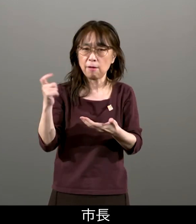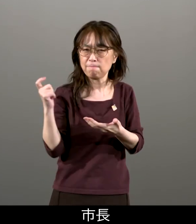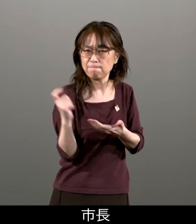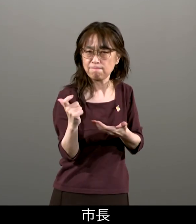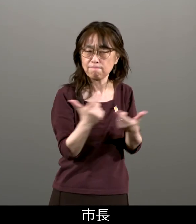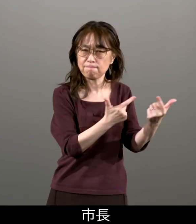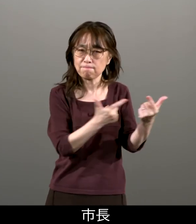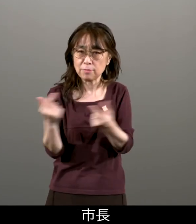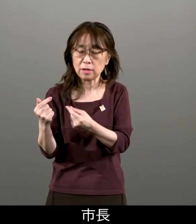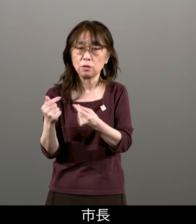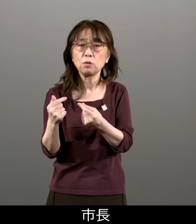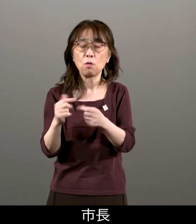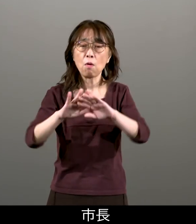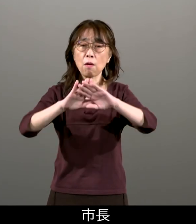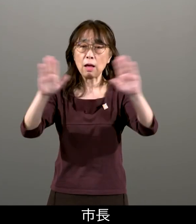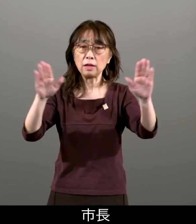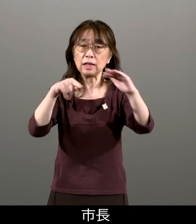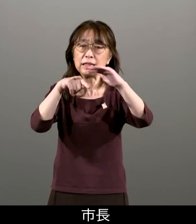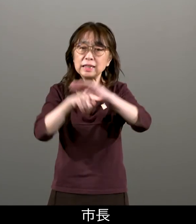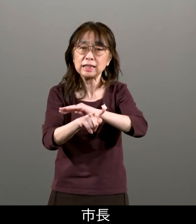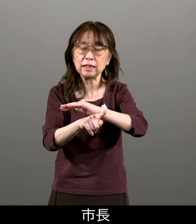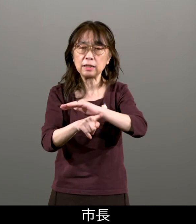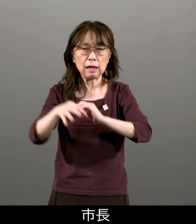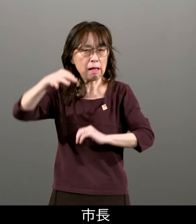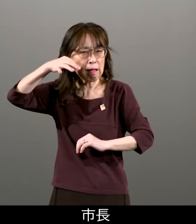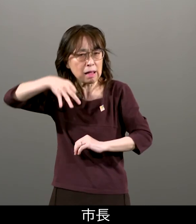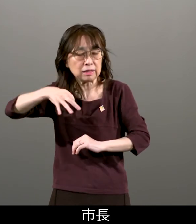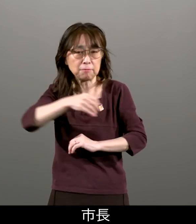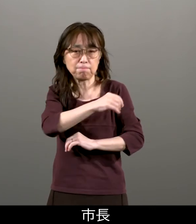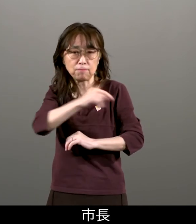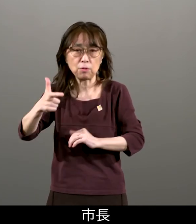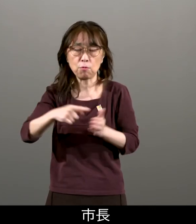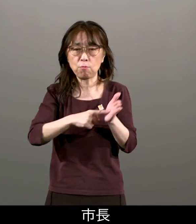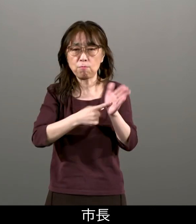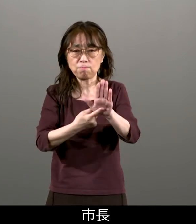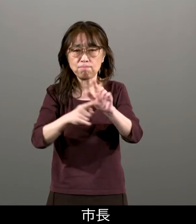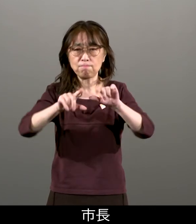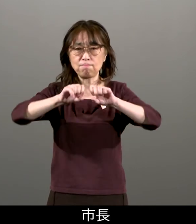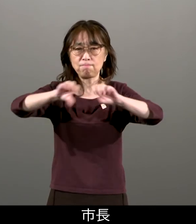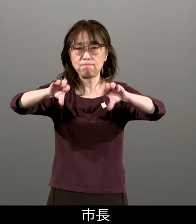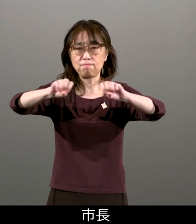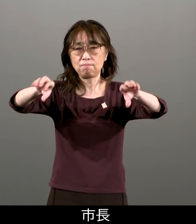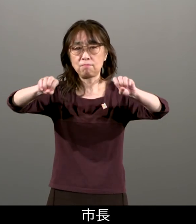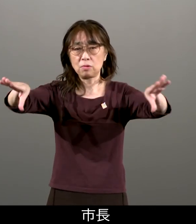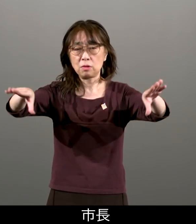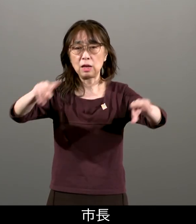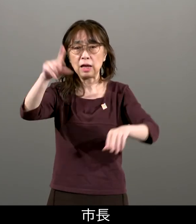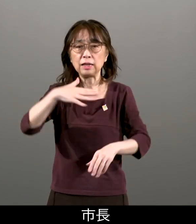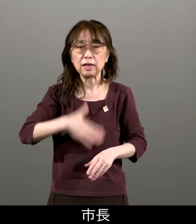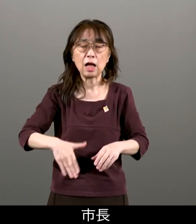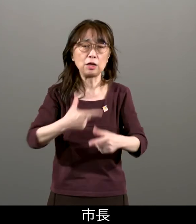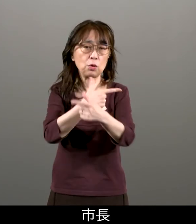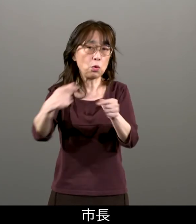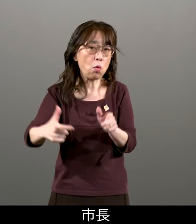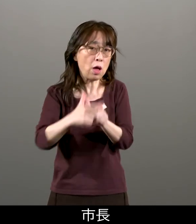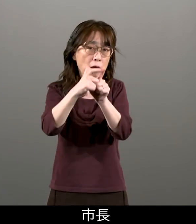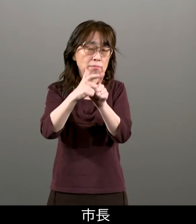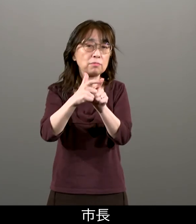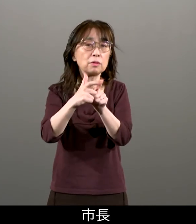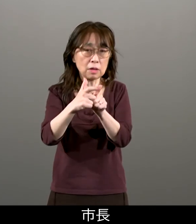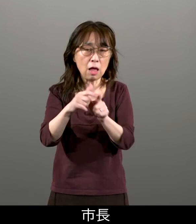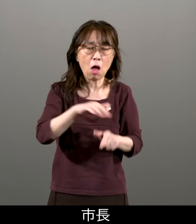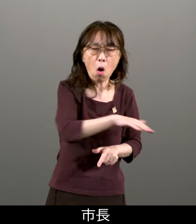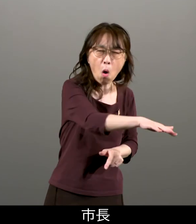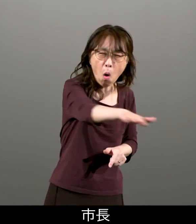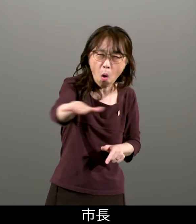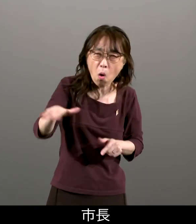大会の開催意義や価値というものを伝えて、より多くの理解と共感を得ながら、オールジャパンで招